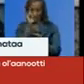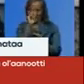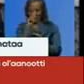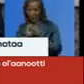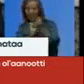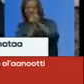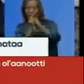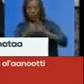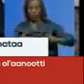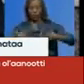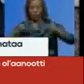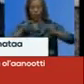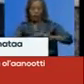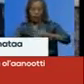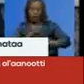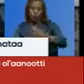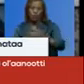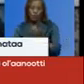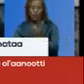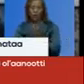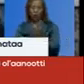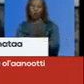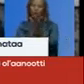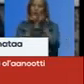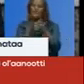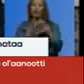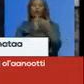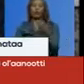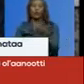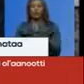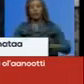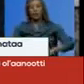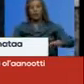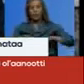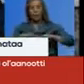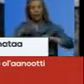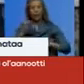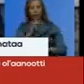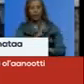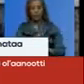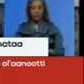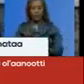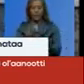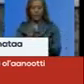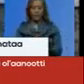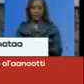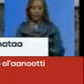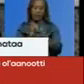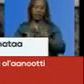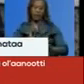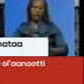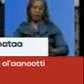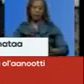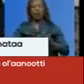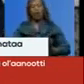የሆነውን የወጣቱን ትውልድ ፍላጎት በሚፈለገው ደረጃ የሚያረካ አልነበረም። ይህም ሕዝባችንን